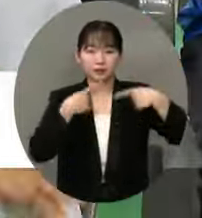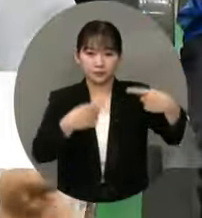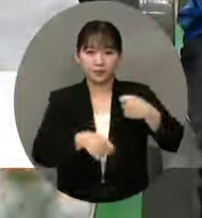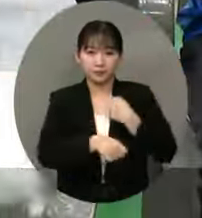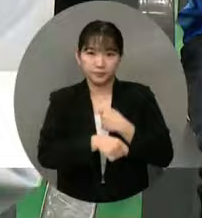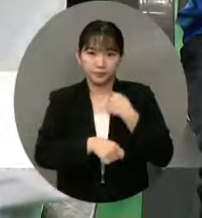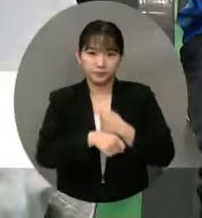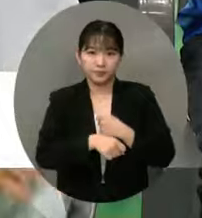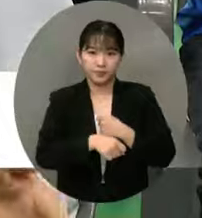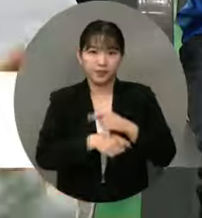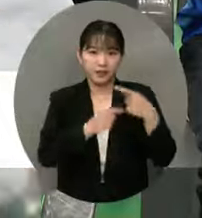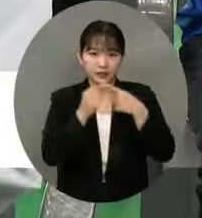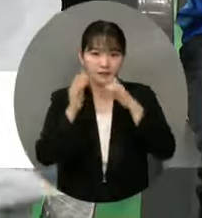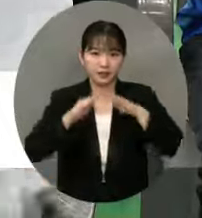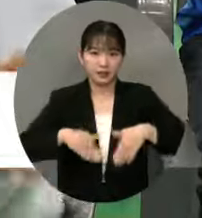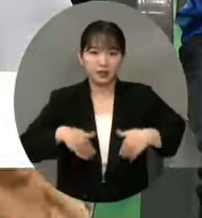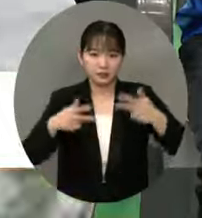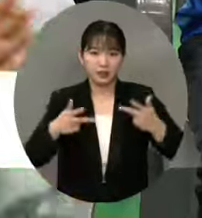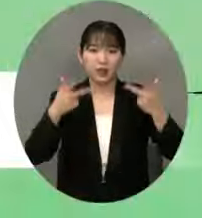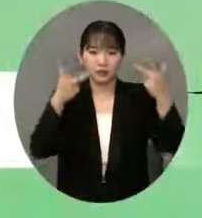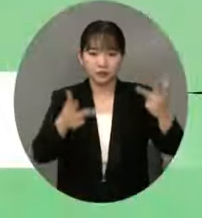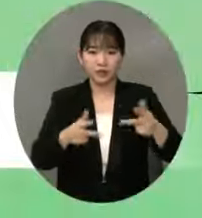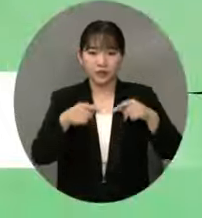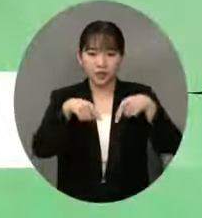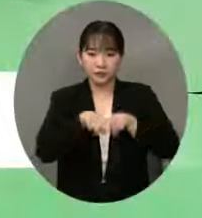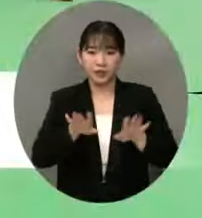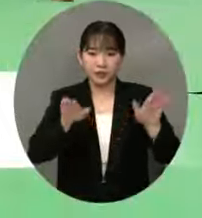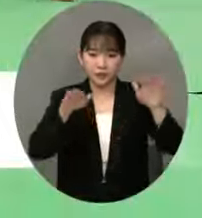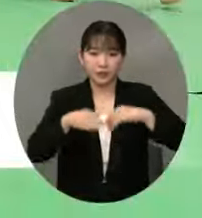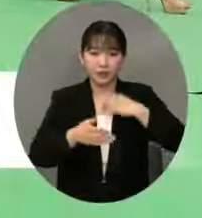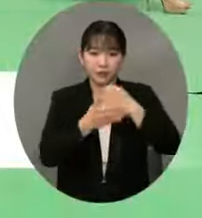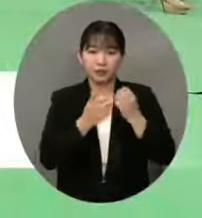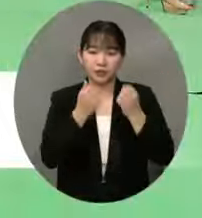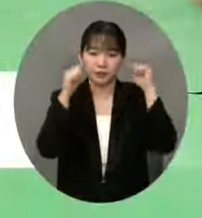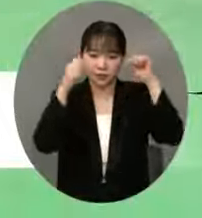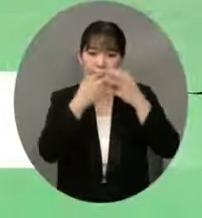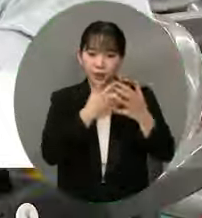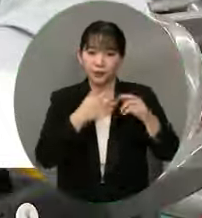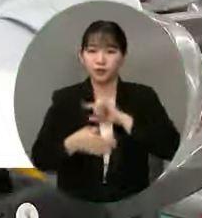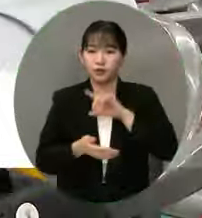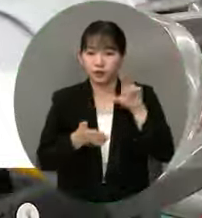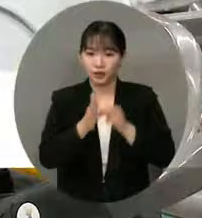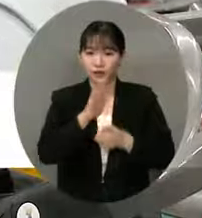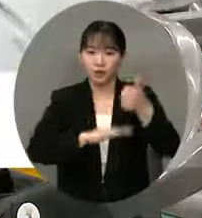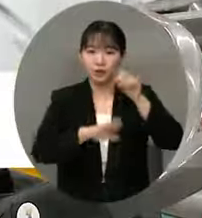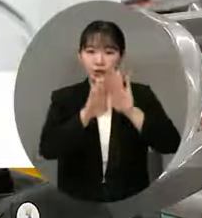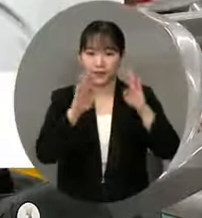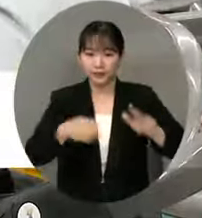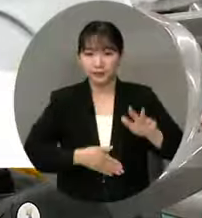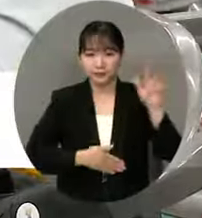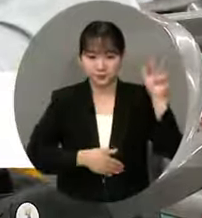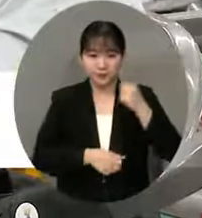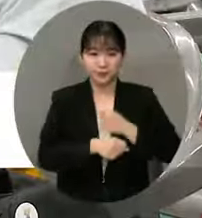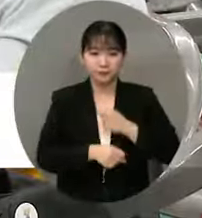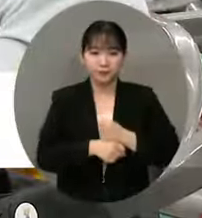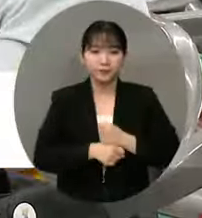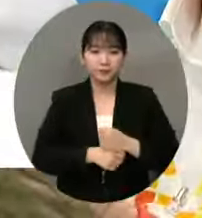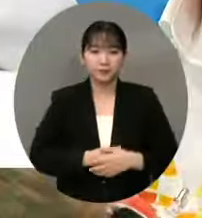참석해 으뜸 전남 자원봉사 함께 날자 감동체전을 슬로건으로 성공 개최 의지를 다졌습니다.